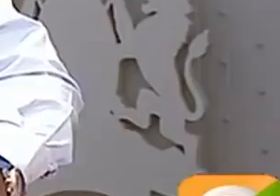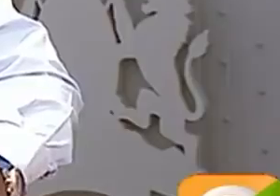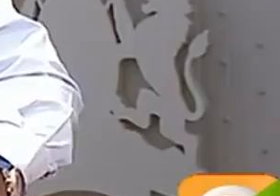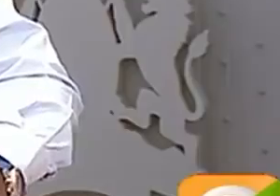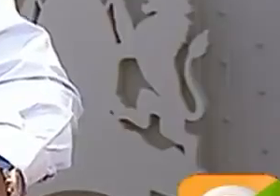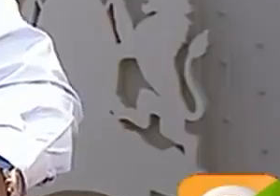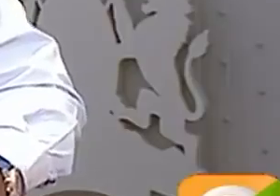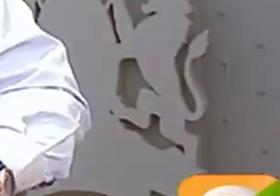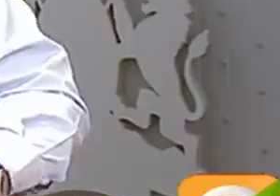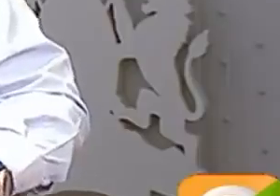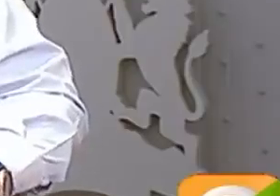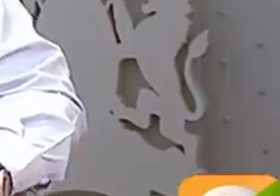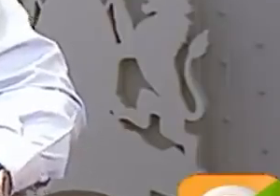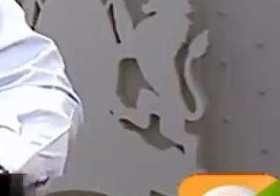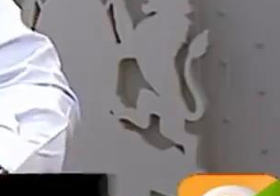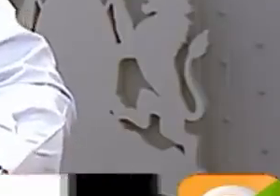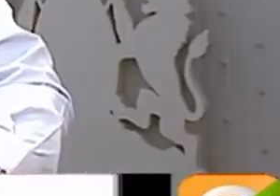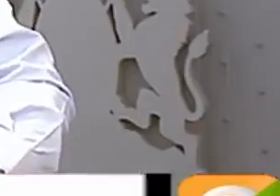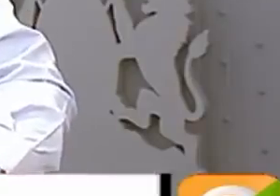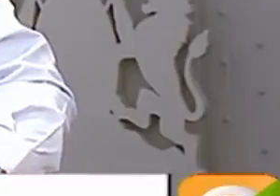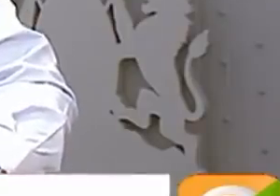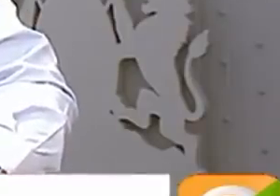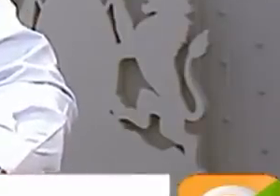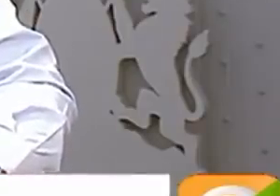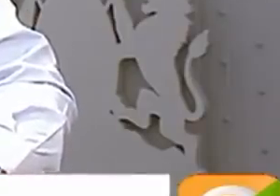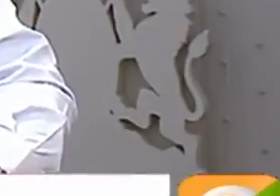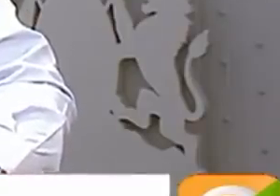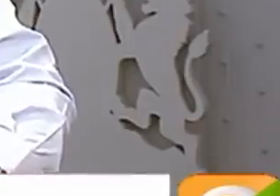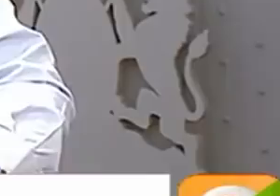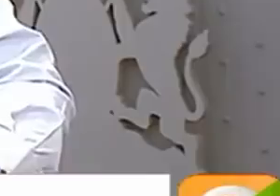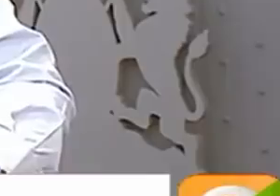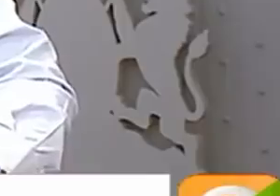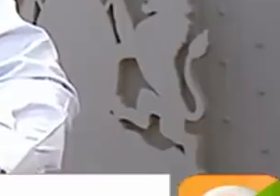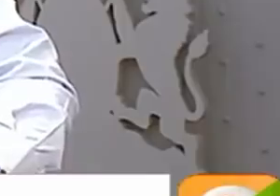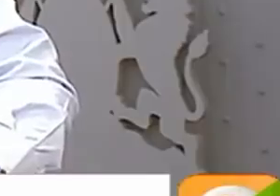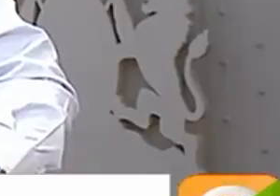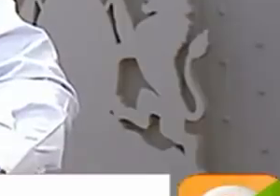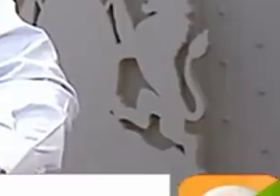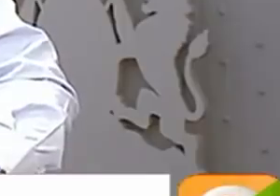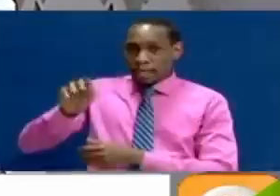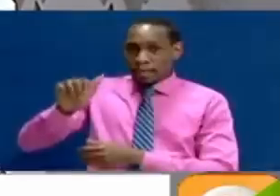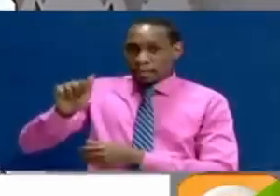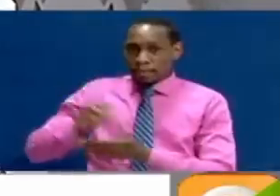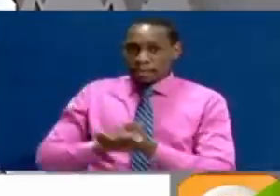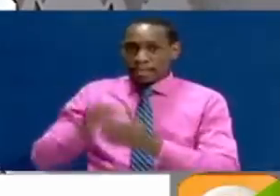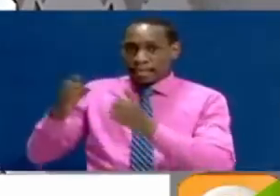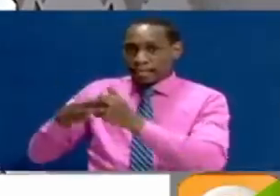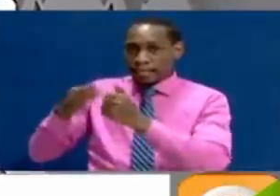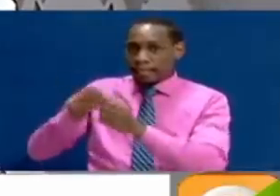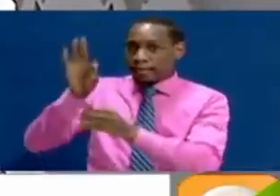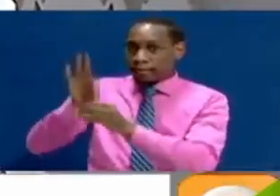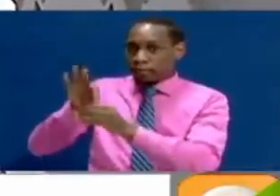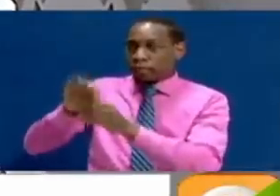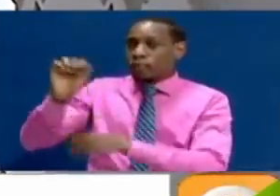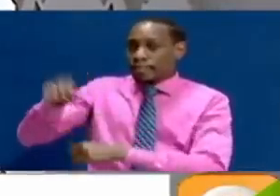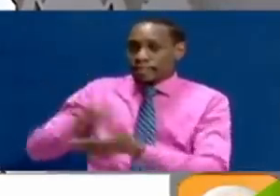Bunge la kaunti hii ya Nairobi limeidhinisha hoja ya kumtimua gavana Mike Mbuvi Sonko. Wawakilishi wodi 88 walipiga